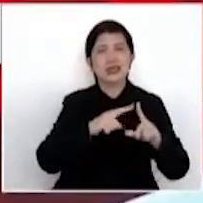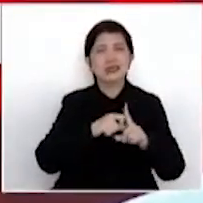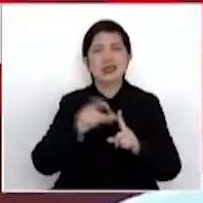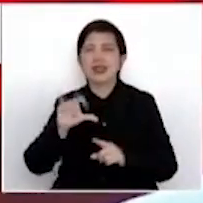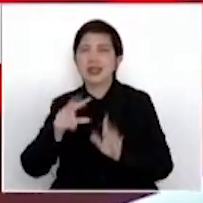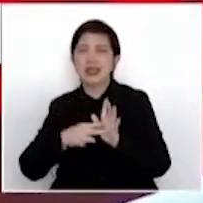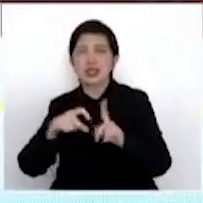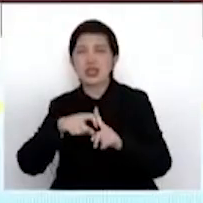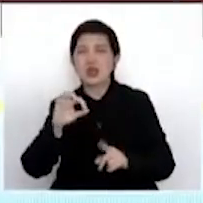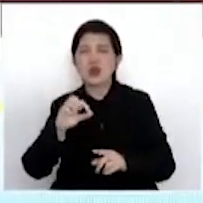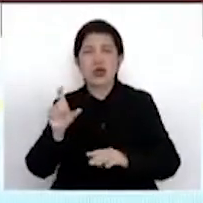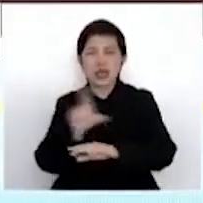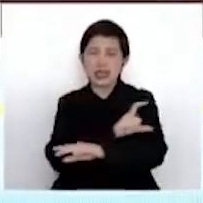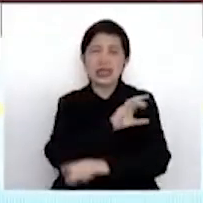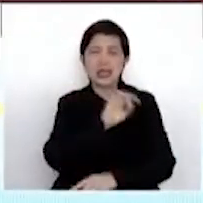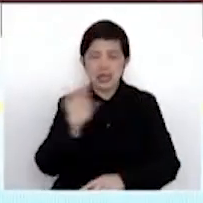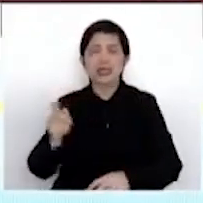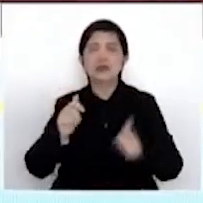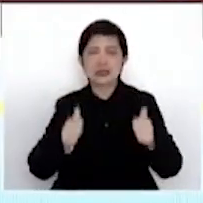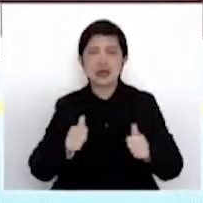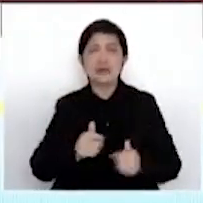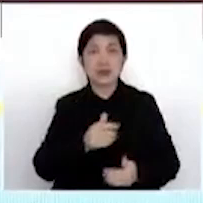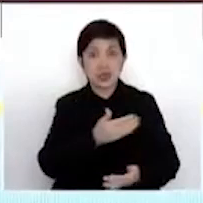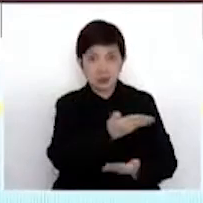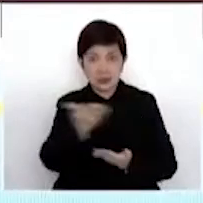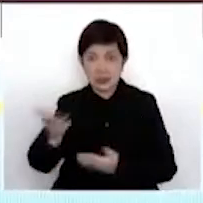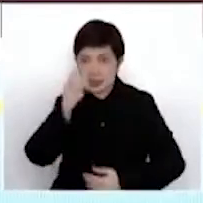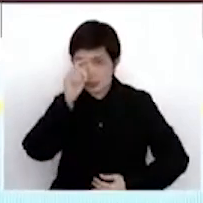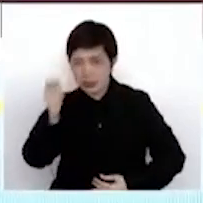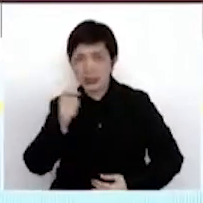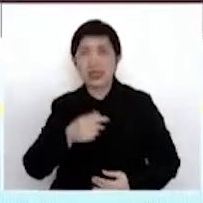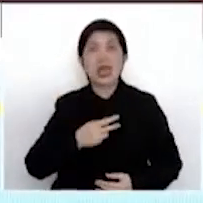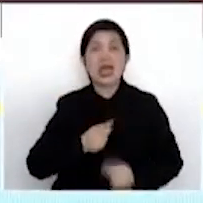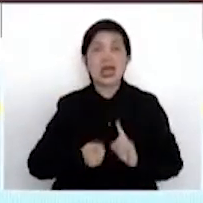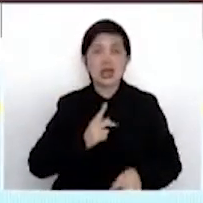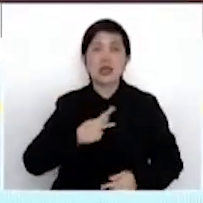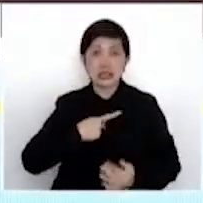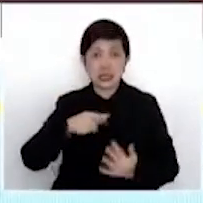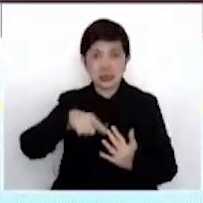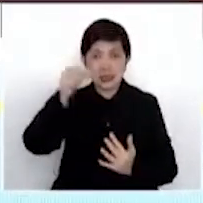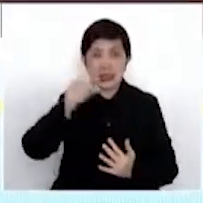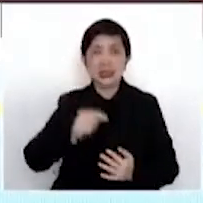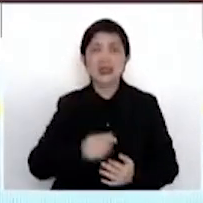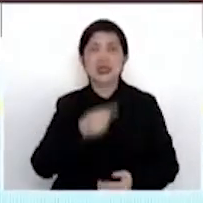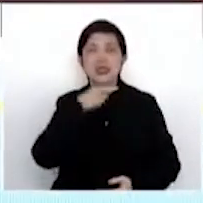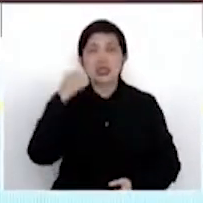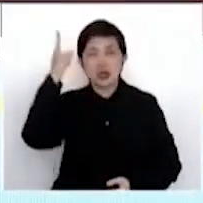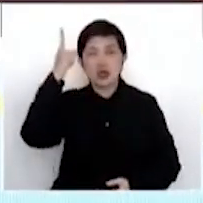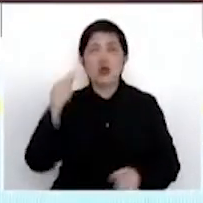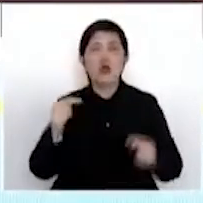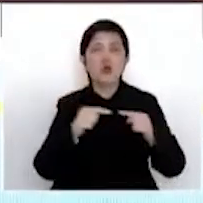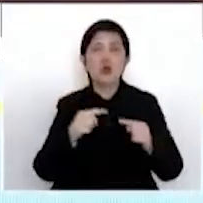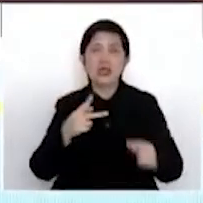juga dilakukan Bapak Ibu yang saya hormati Kalau kami terpilih salah satu kelebihannya Insyaallah hubungan kami dengan